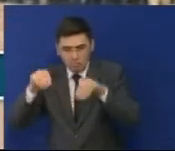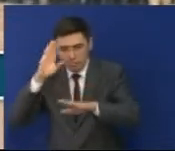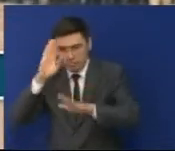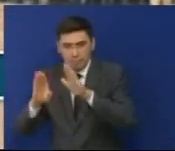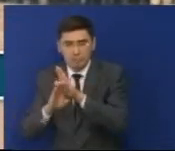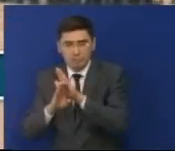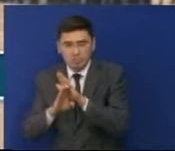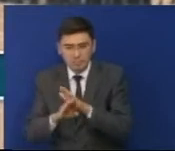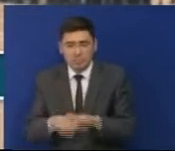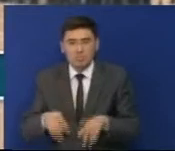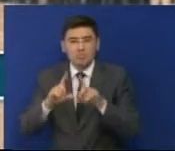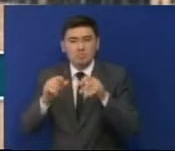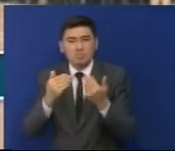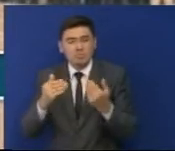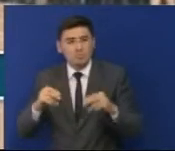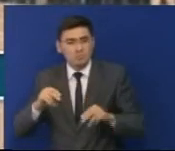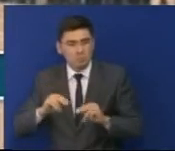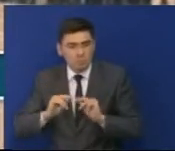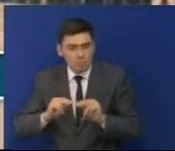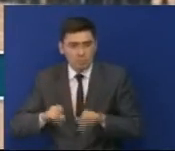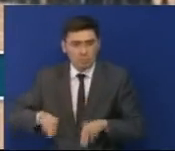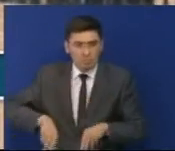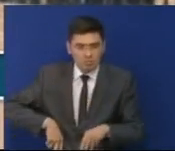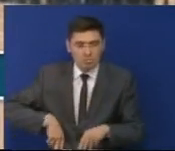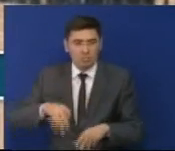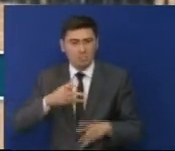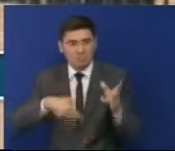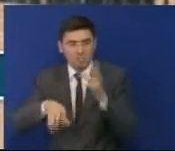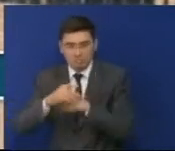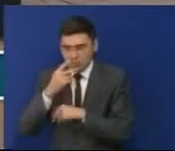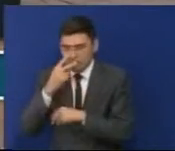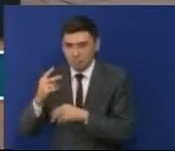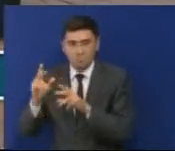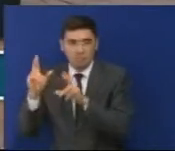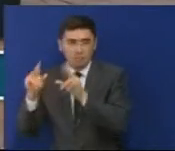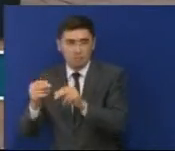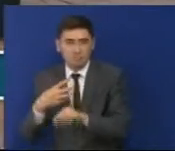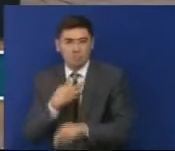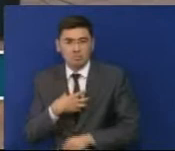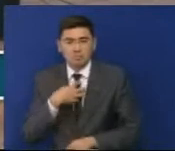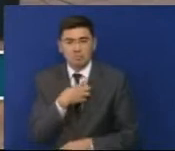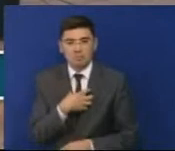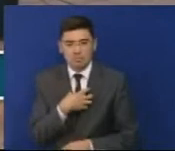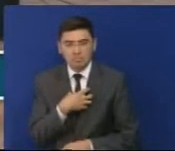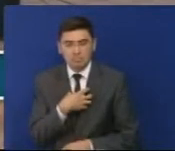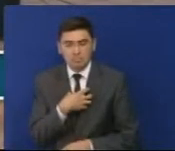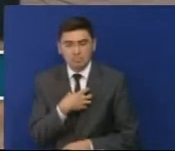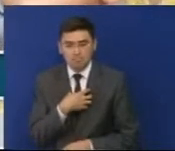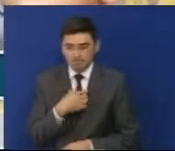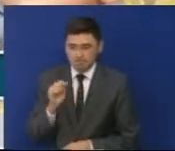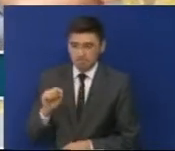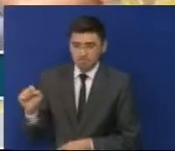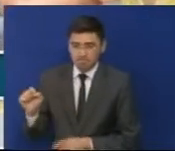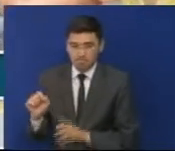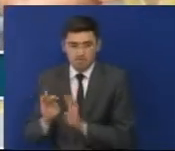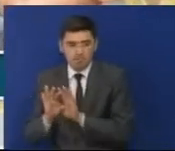және ұстаздар мен офицер тәрбиешілер бұл антқа көп мән береді. Білім мекемесі лицей тәрбиеленушілерінің қатарына